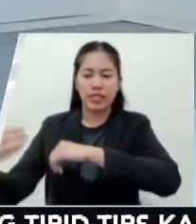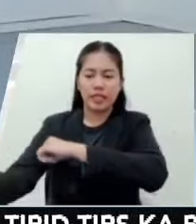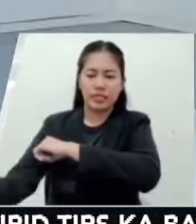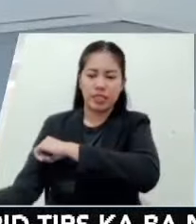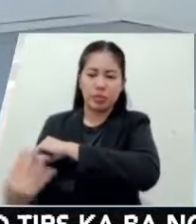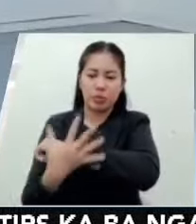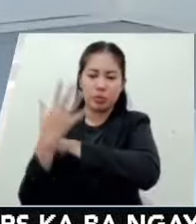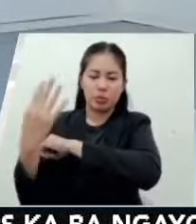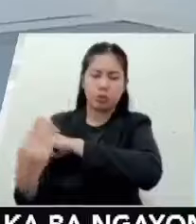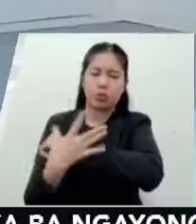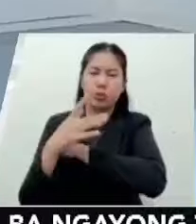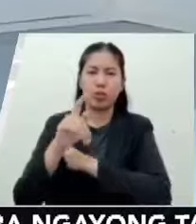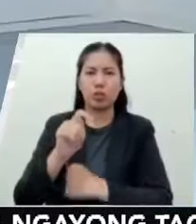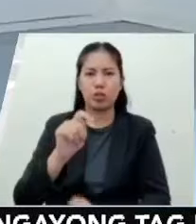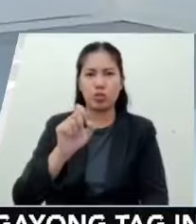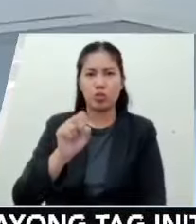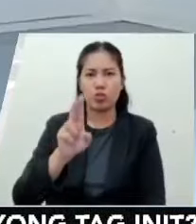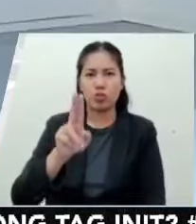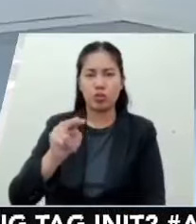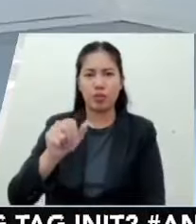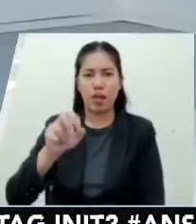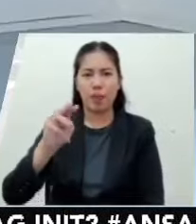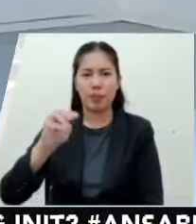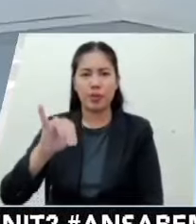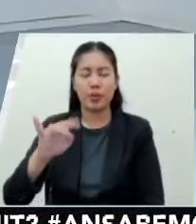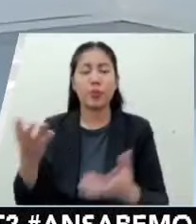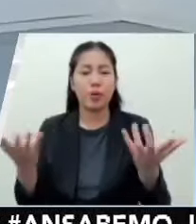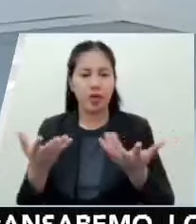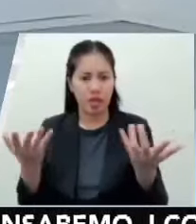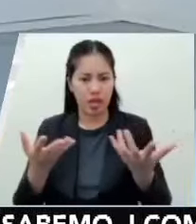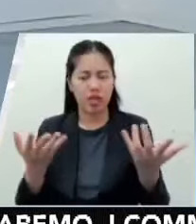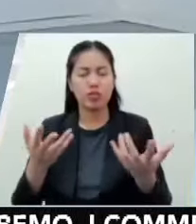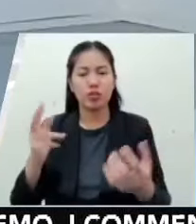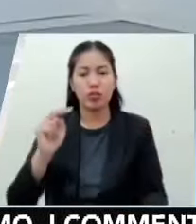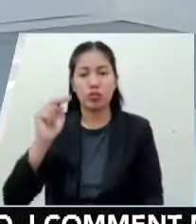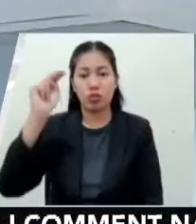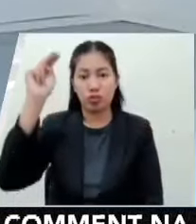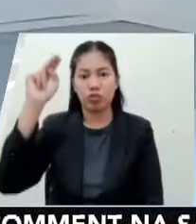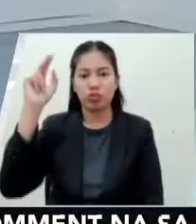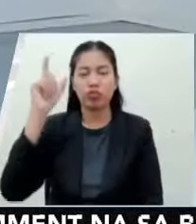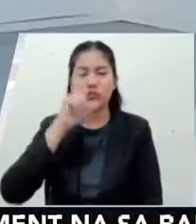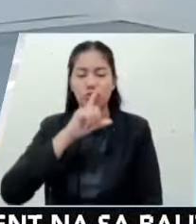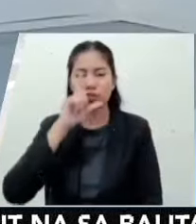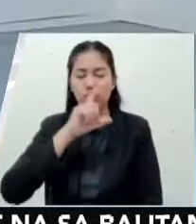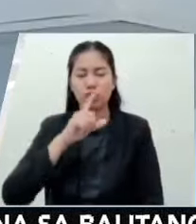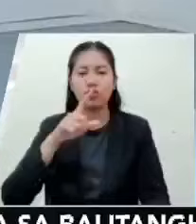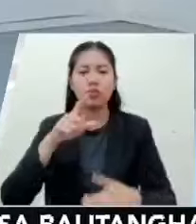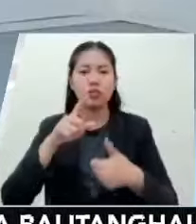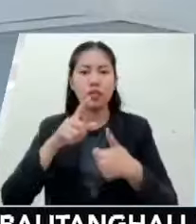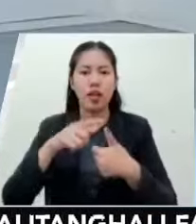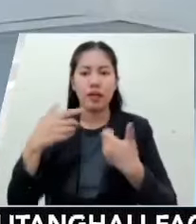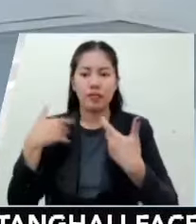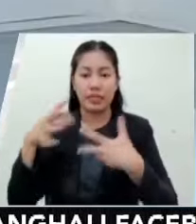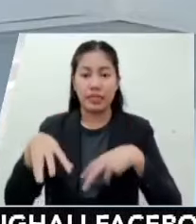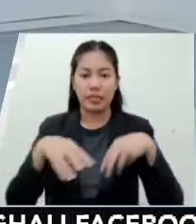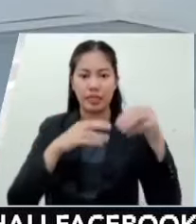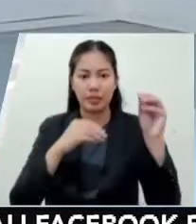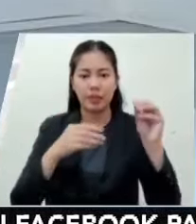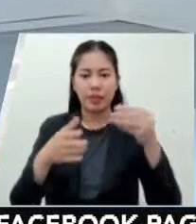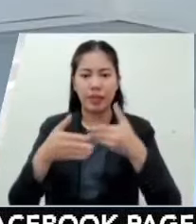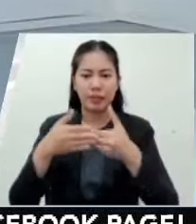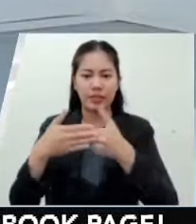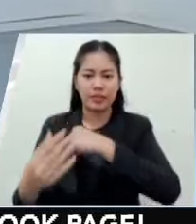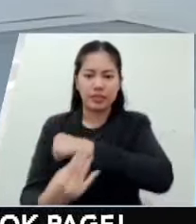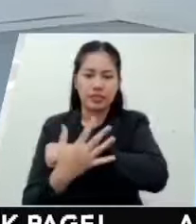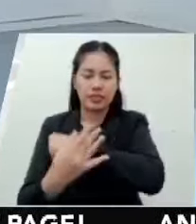mga residenteng nakatira malapit sa coastal areas sa Batanes, Cagayan, Ilocos Norte at sa Isabela. Ayon sa FIVOC, inaasahan